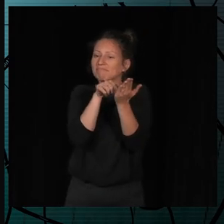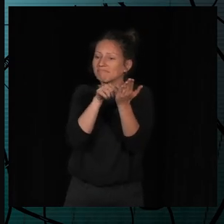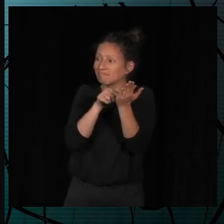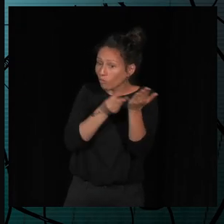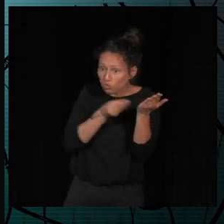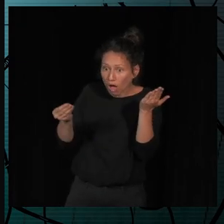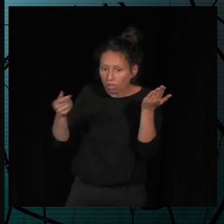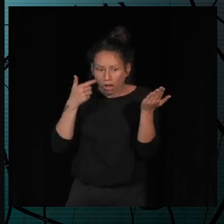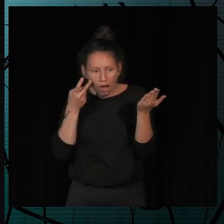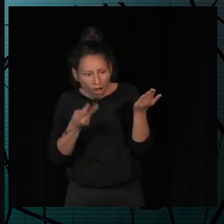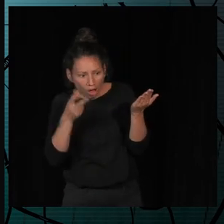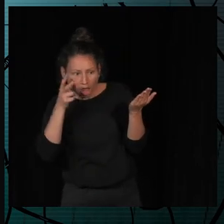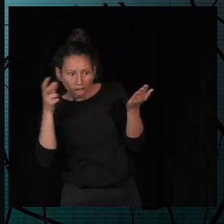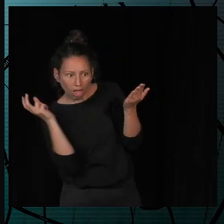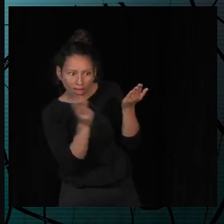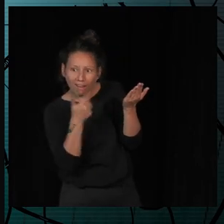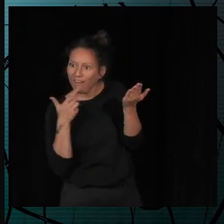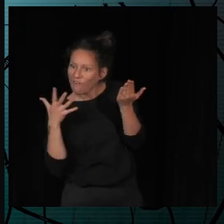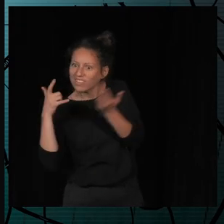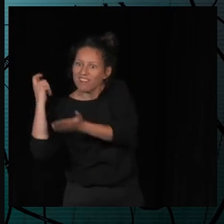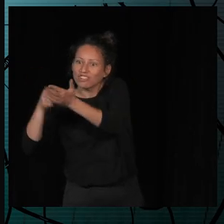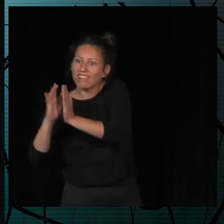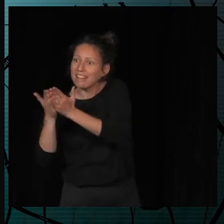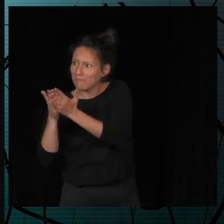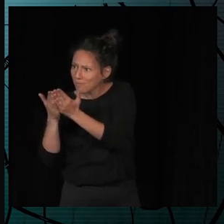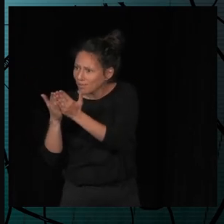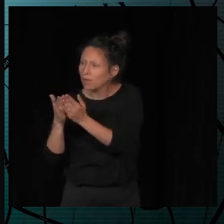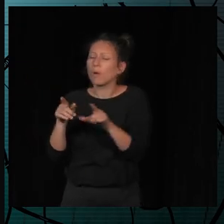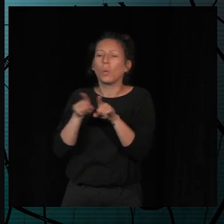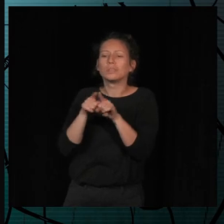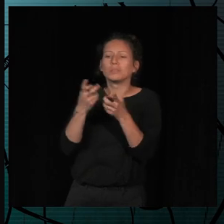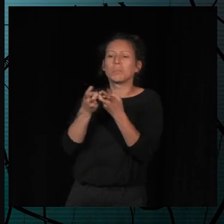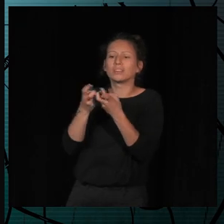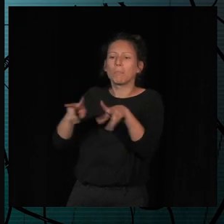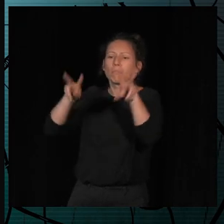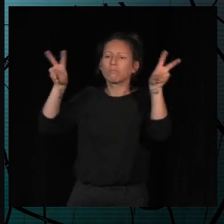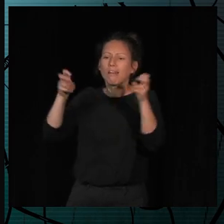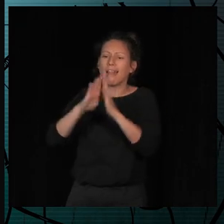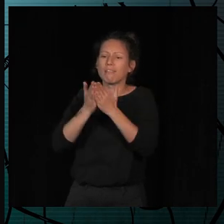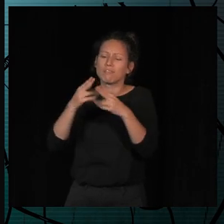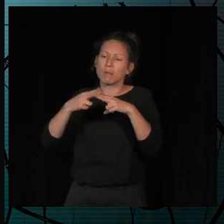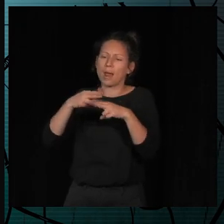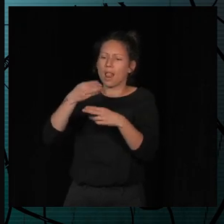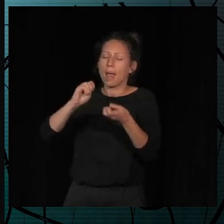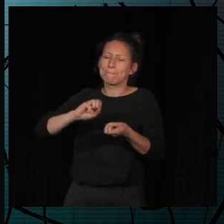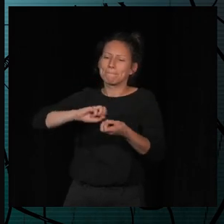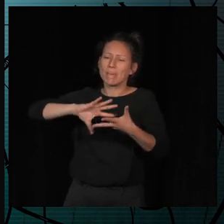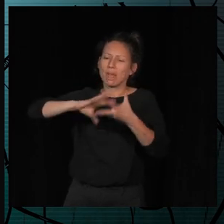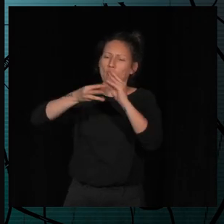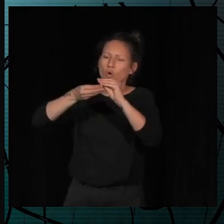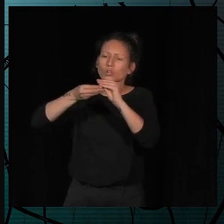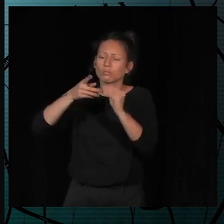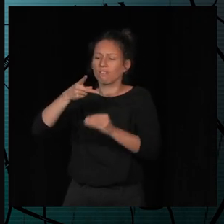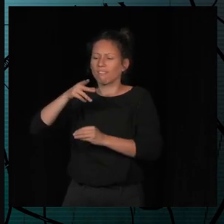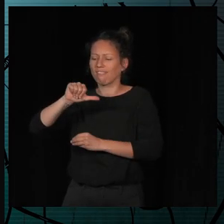d'aller acheter certains bouquins et je sais pas si vous avez vu aussi la métamorphose de Kafka n'a jamais été autant acheté que ces six derniers mois grâce à des influenceurs